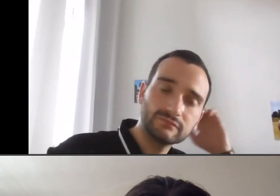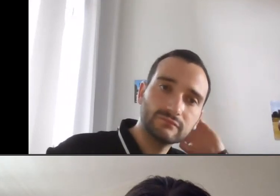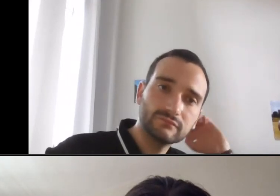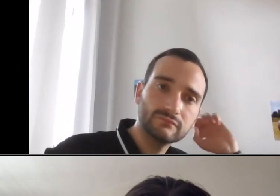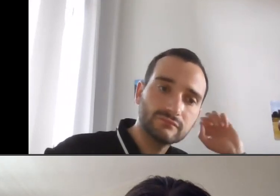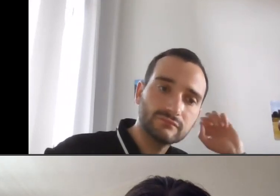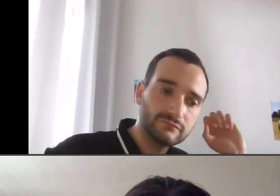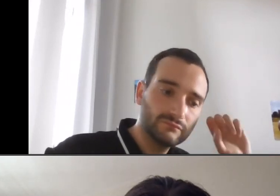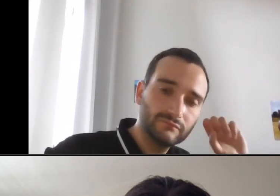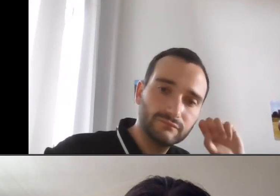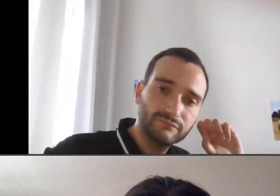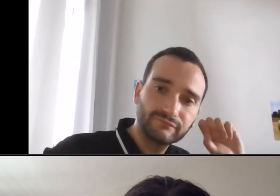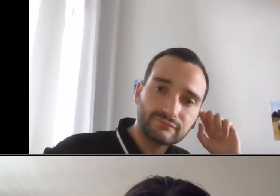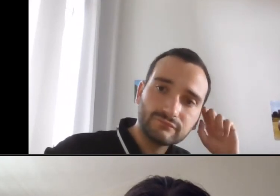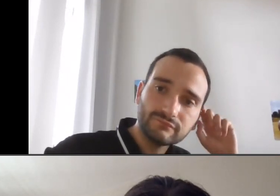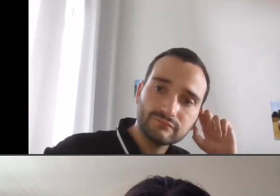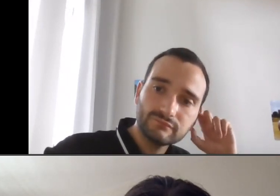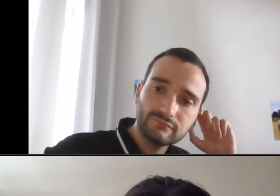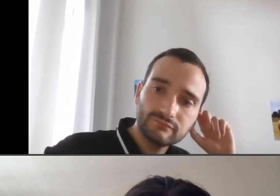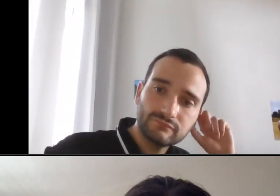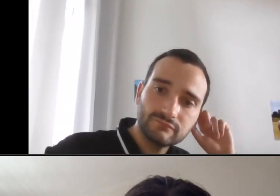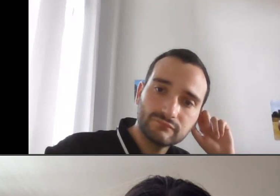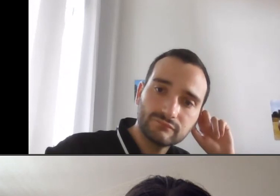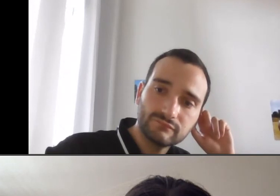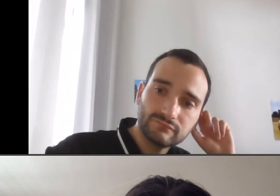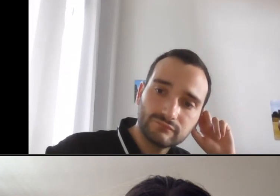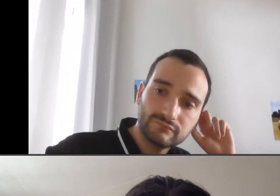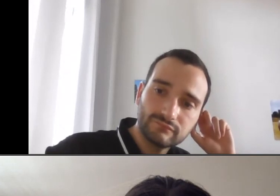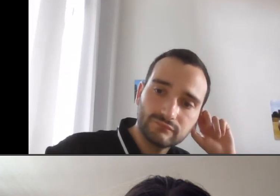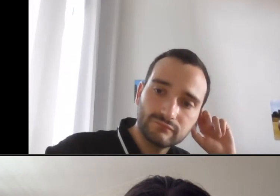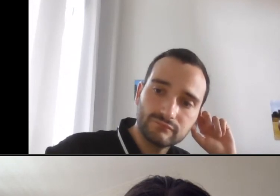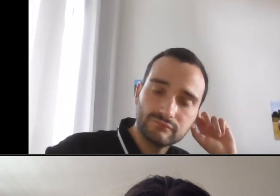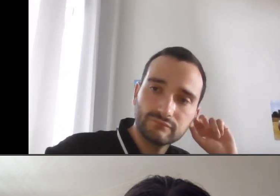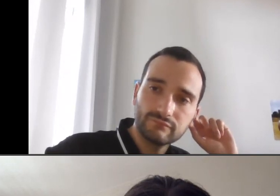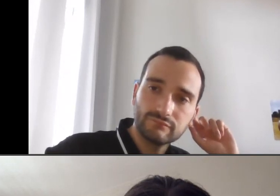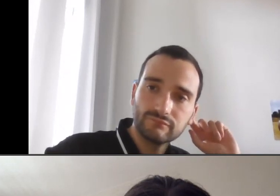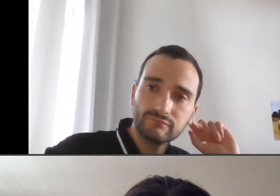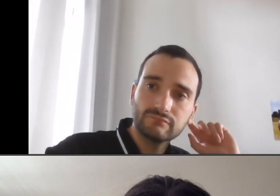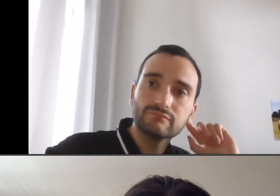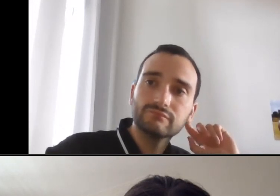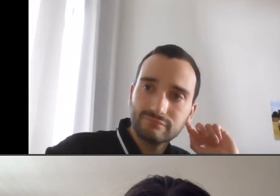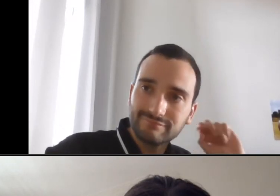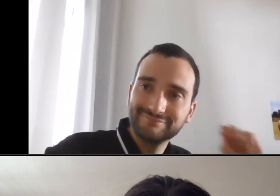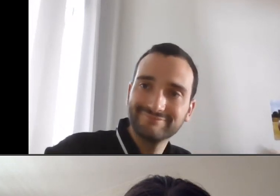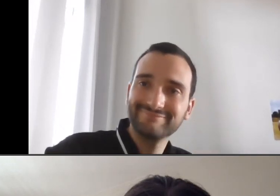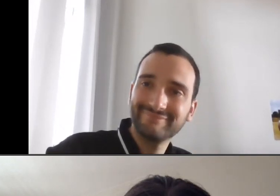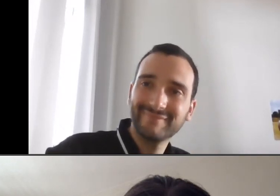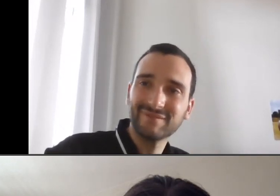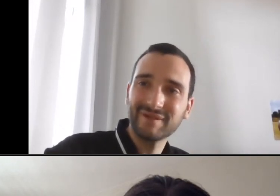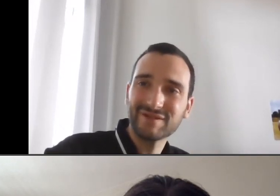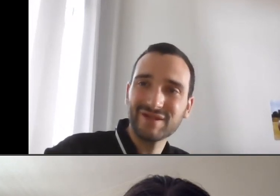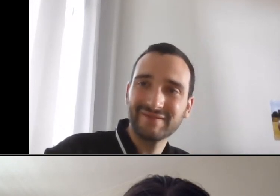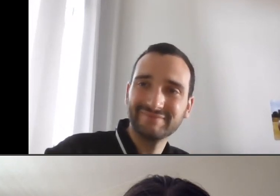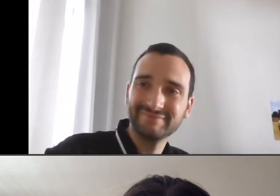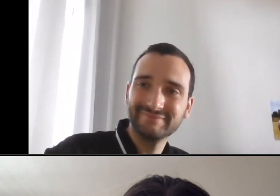grazie grazie a tutti e tre per questi